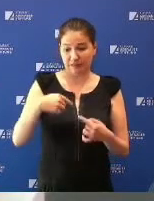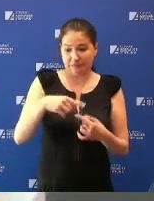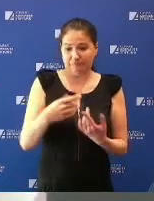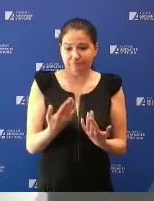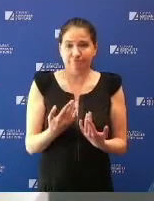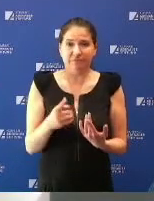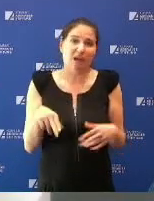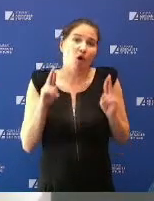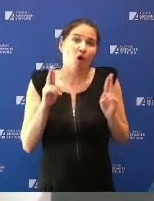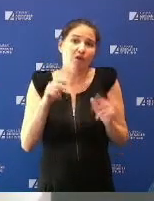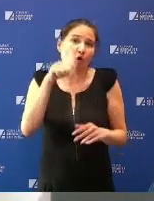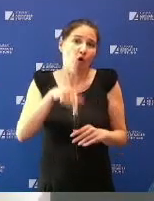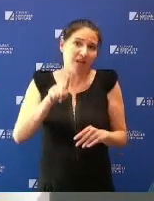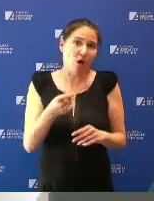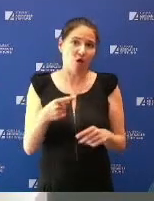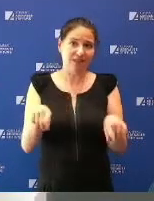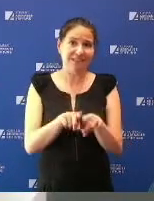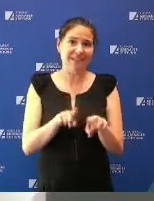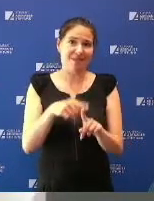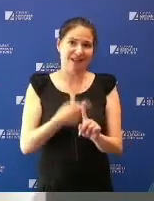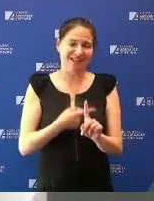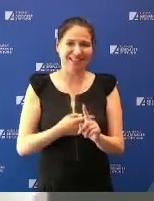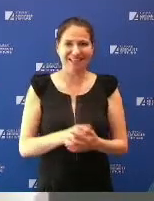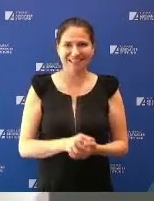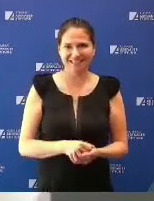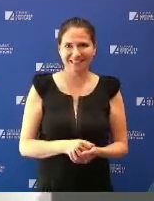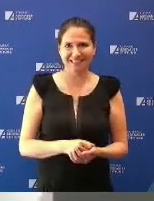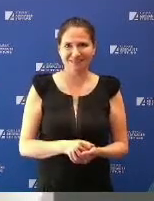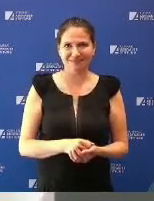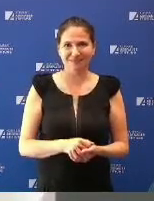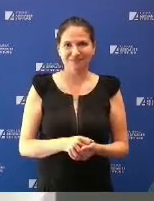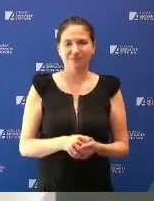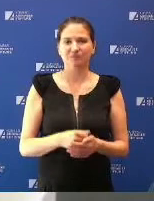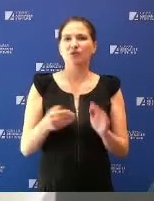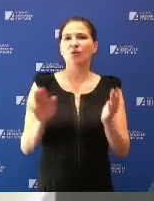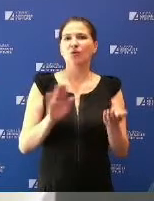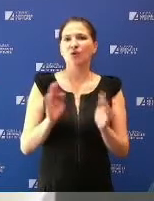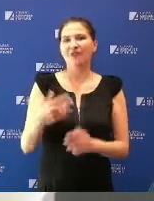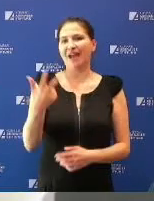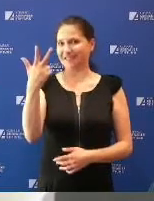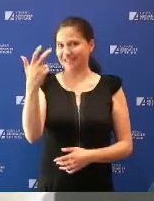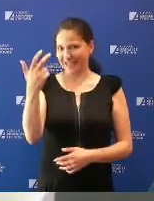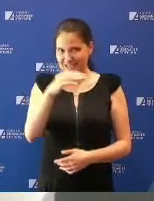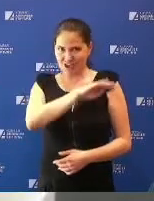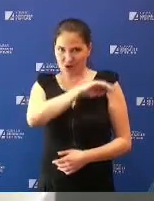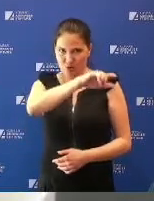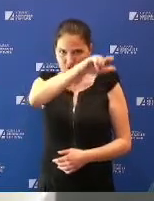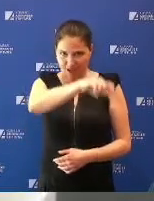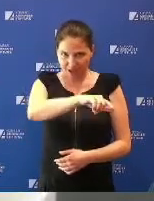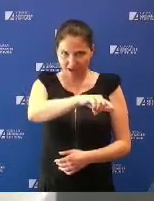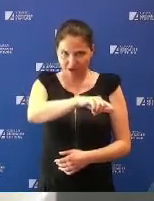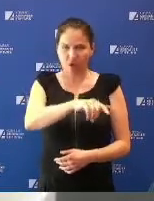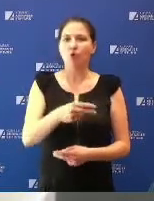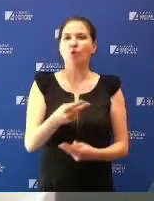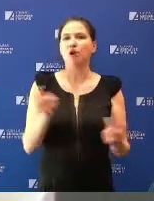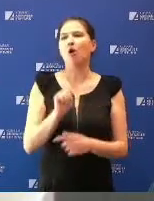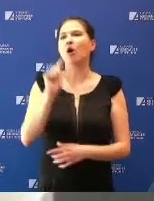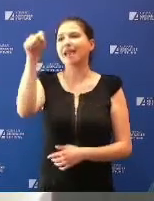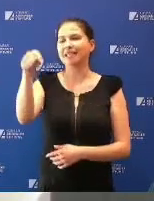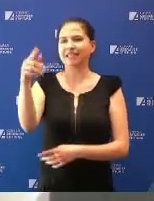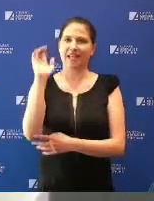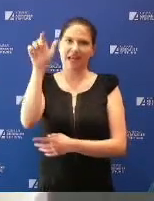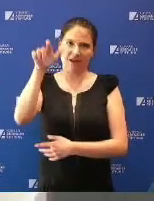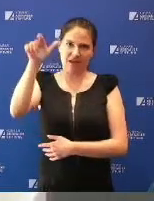natürlich auch für heute. Es werden ungefähr 30 Kolleginnen und Kollegen und externe Referenten